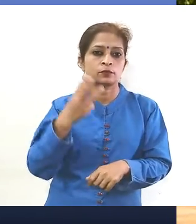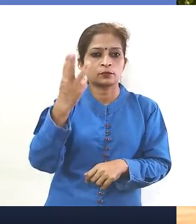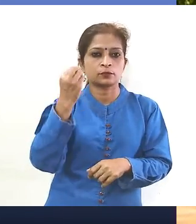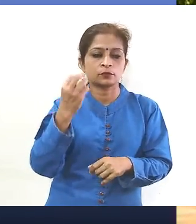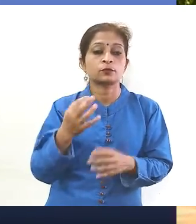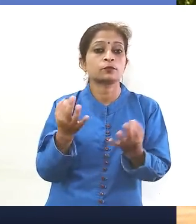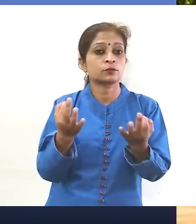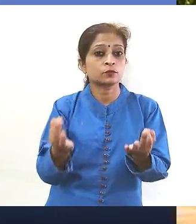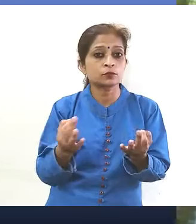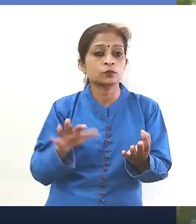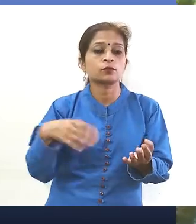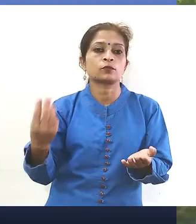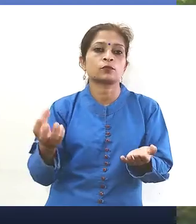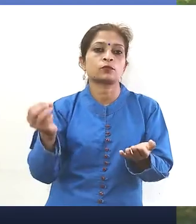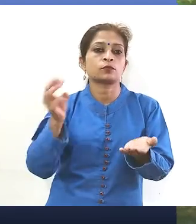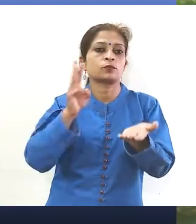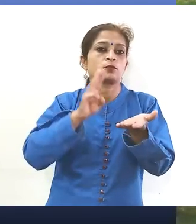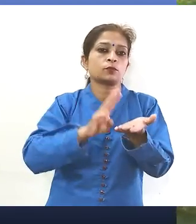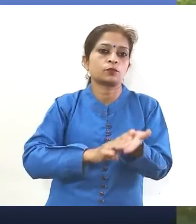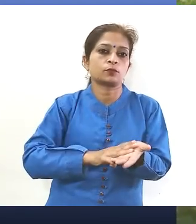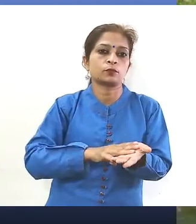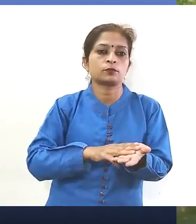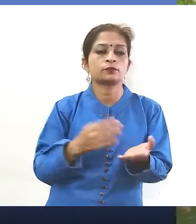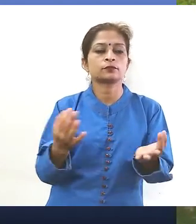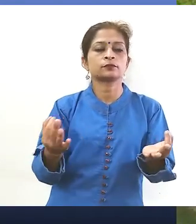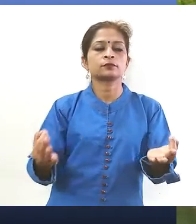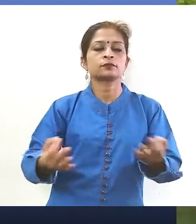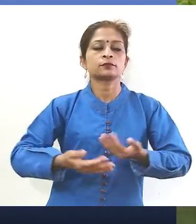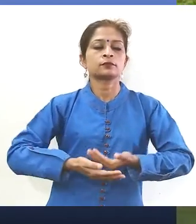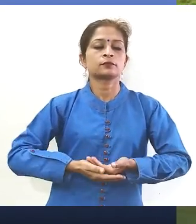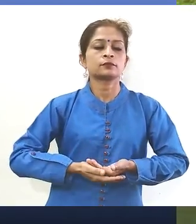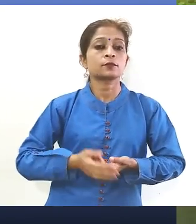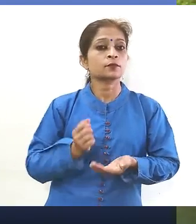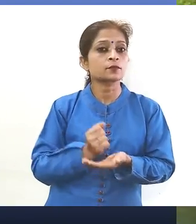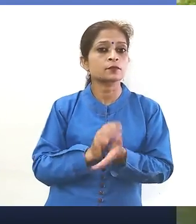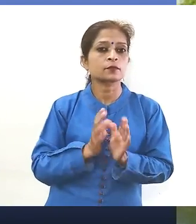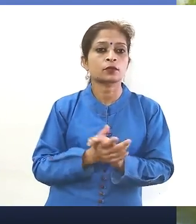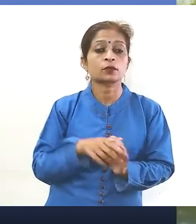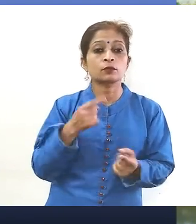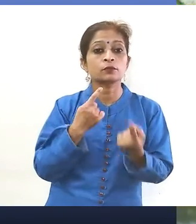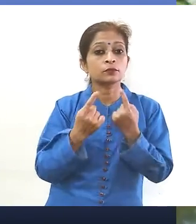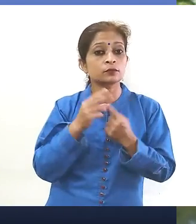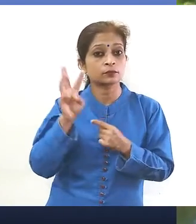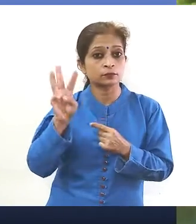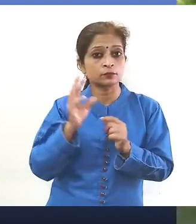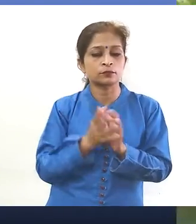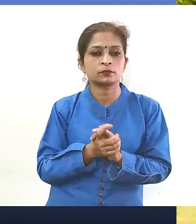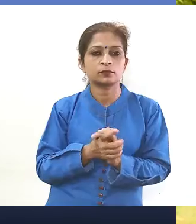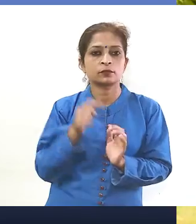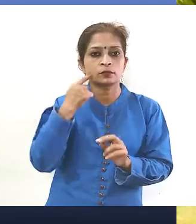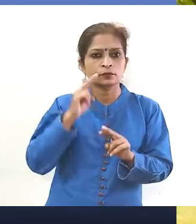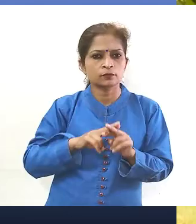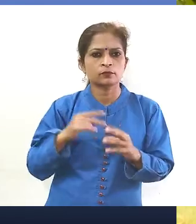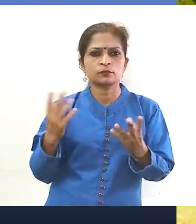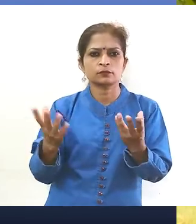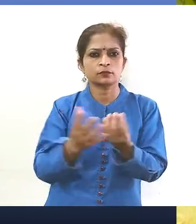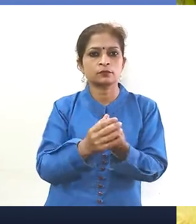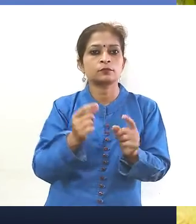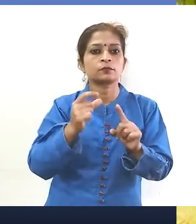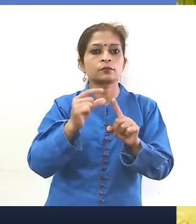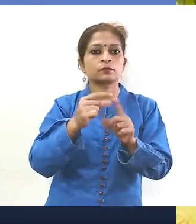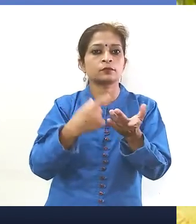ओंकार गायत्री ध्यान अवश्य करें। मैं तीन बातें कहना चाहता हूँ। यदि हम प्राणायाम करते हैं